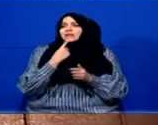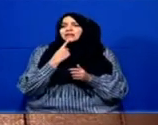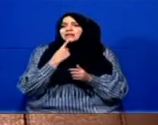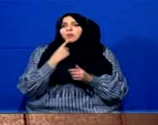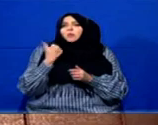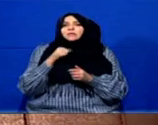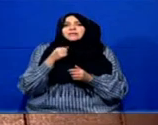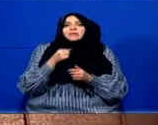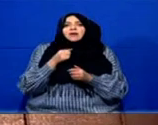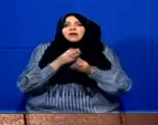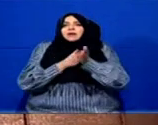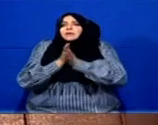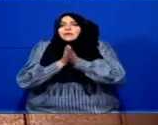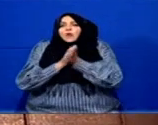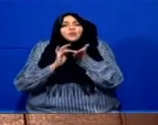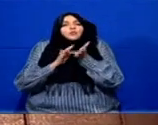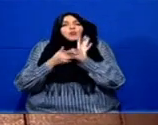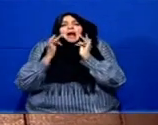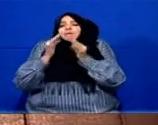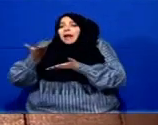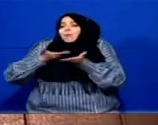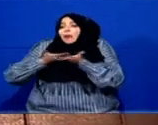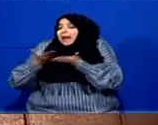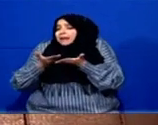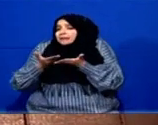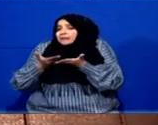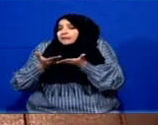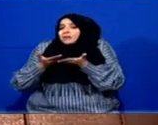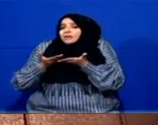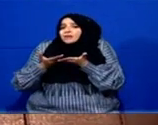الاجتهاد في جميع المعاملات